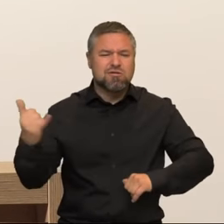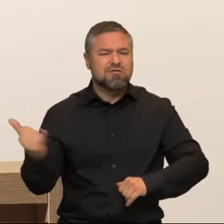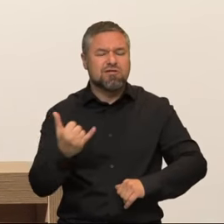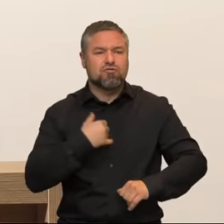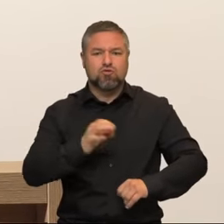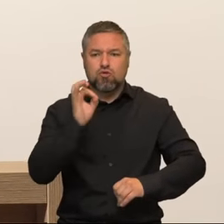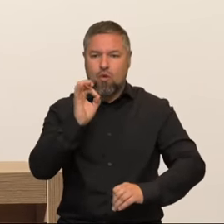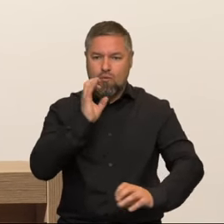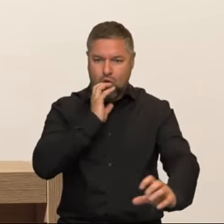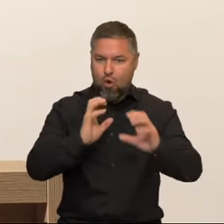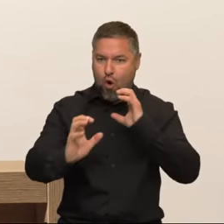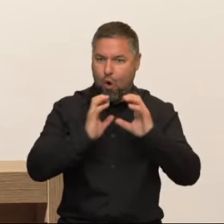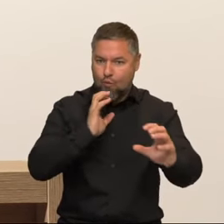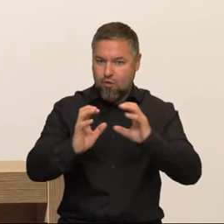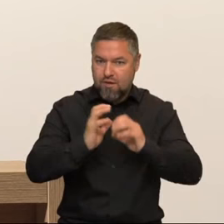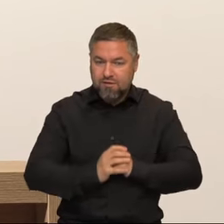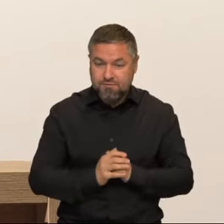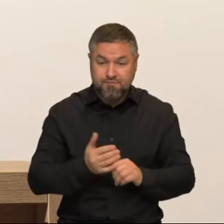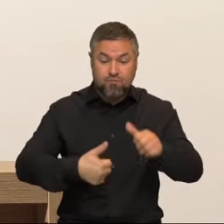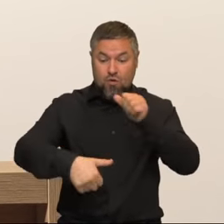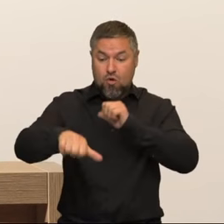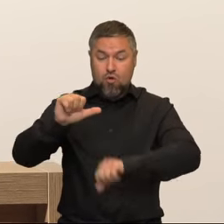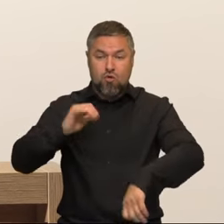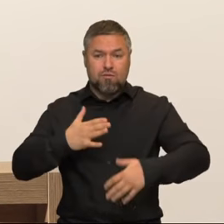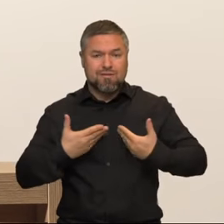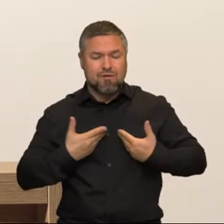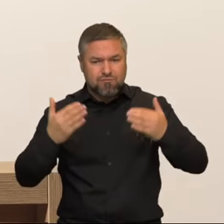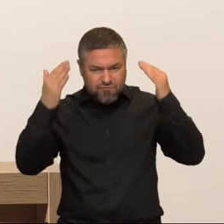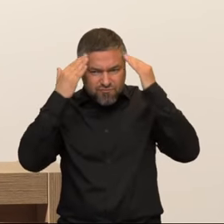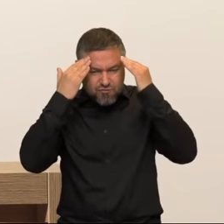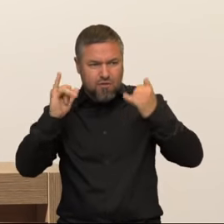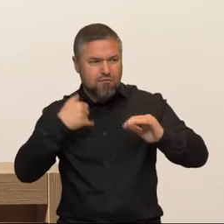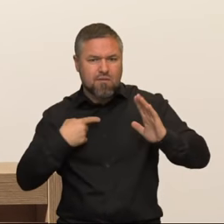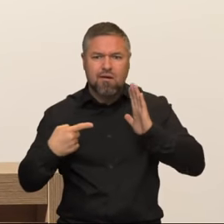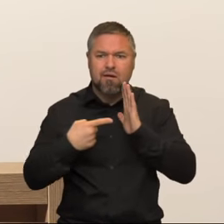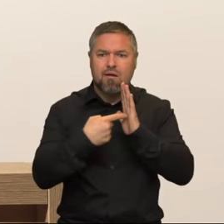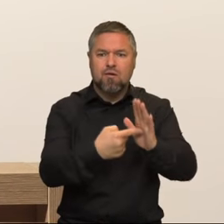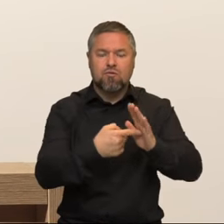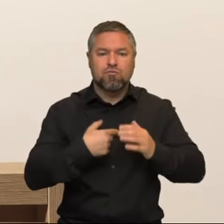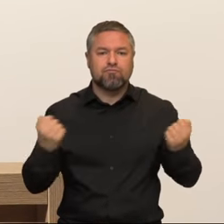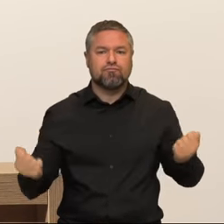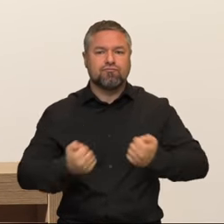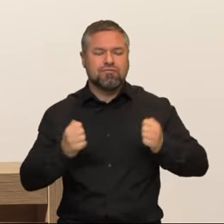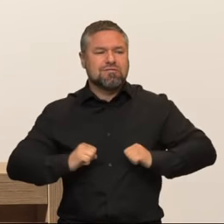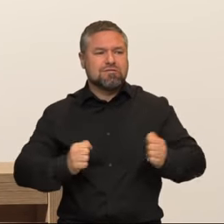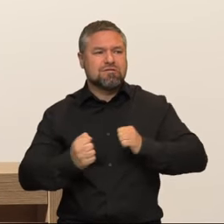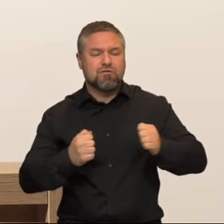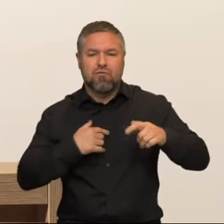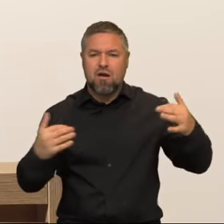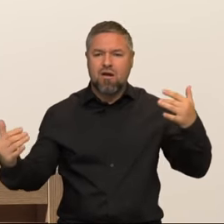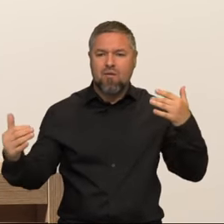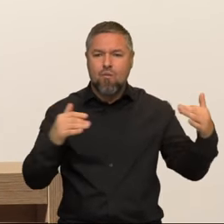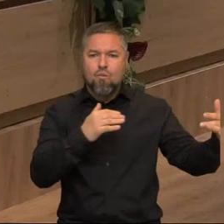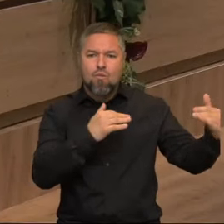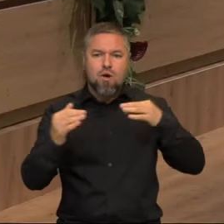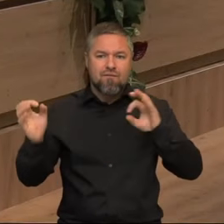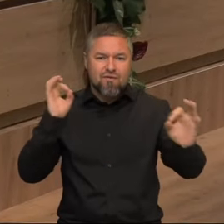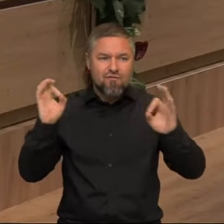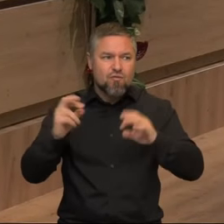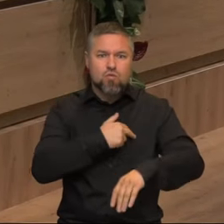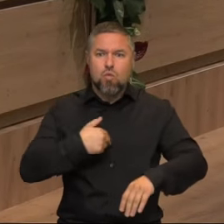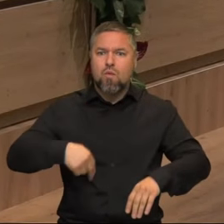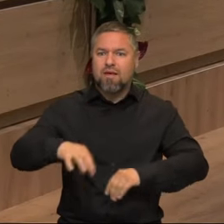dobra komunikacja. Miniony rok uświadomił nam, w jakim kierunku powinniśmy doskonalić działania związane z przepływem informacji na naszej